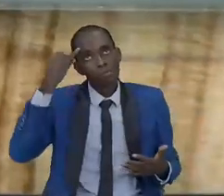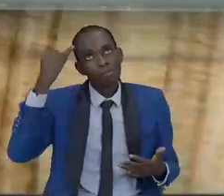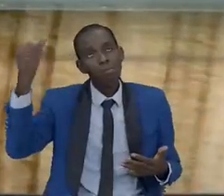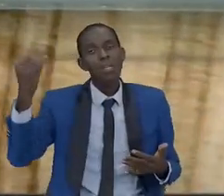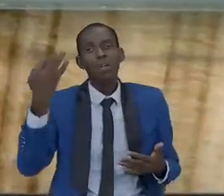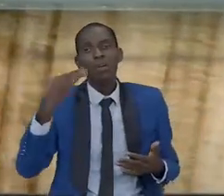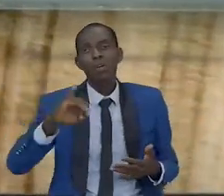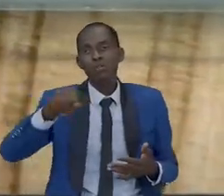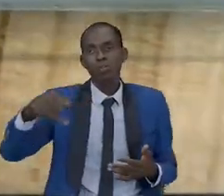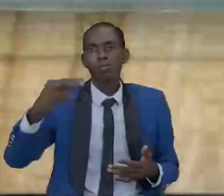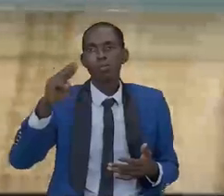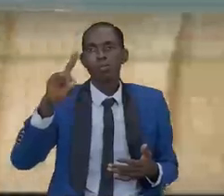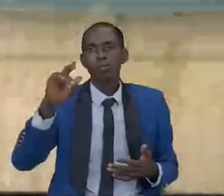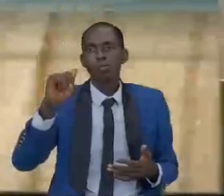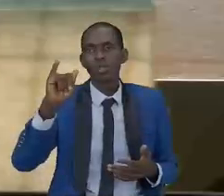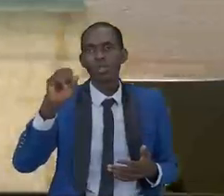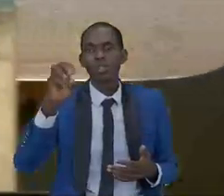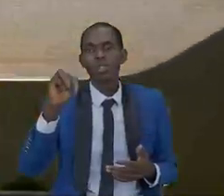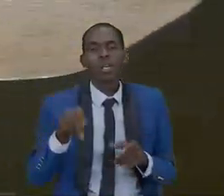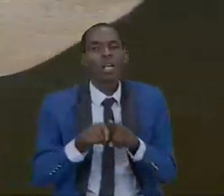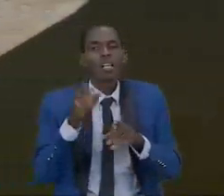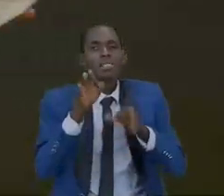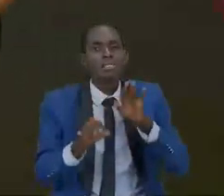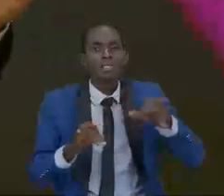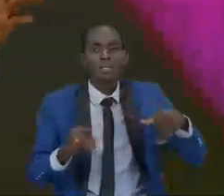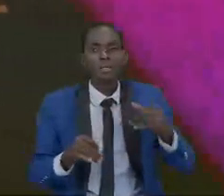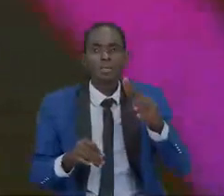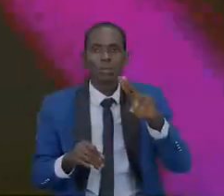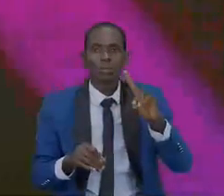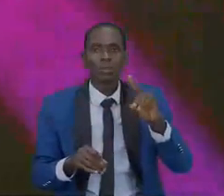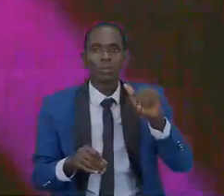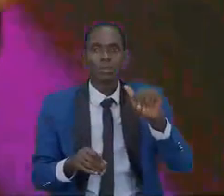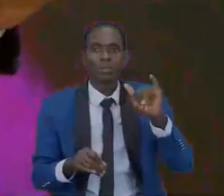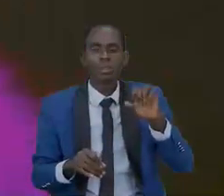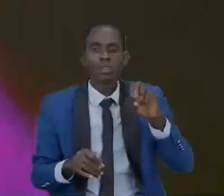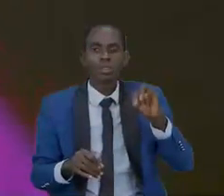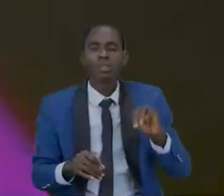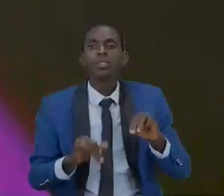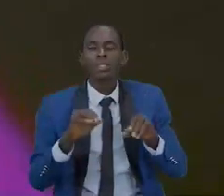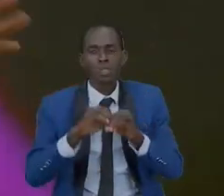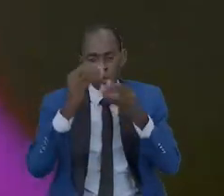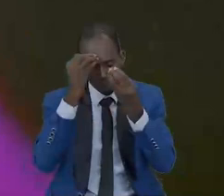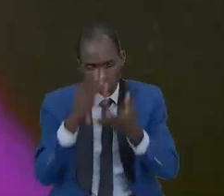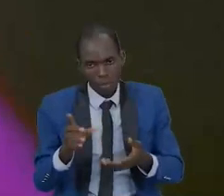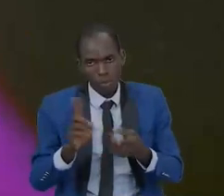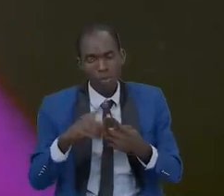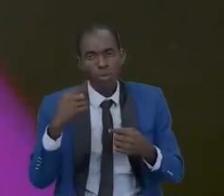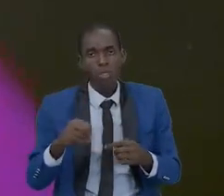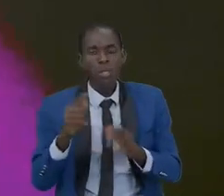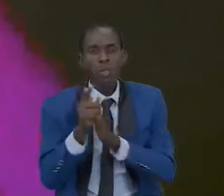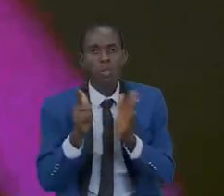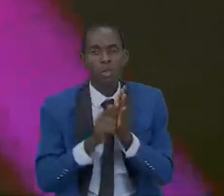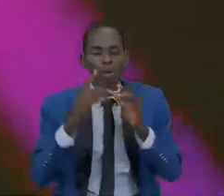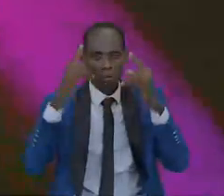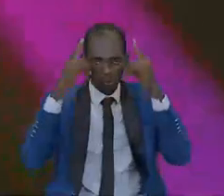du judaïsme et le judaïsme l'obéissance aux lois mosaïques me